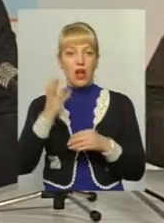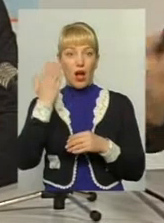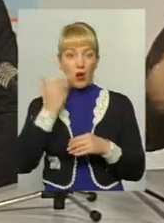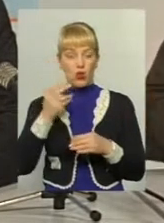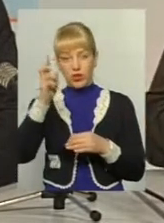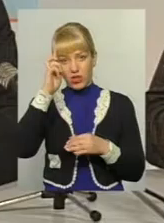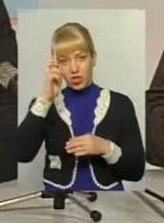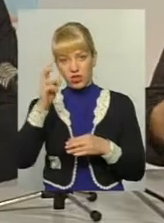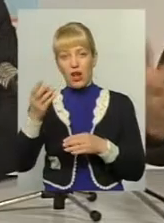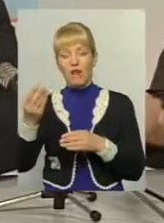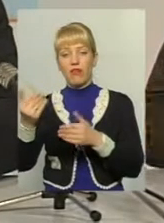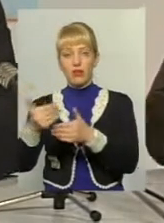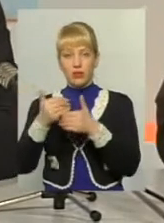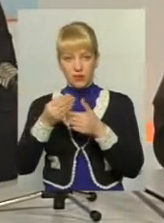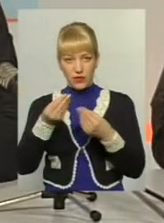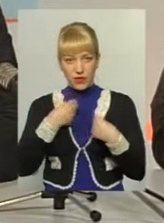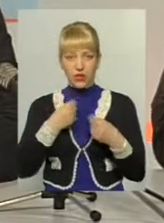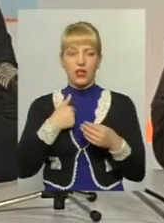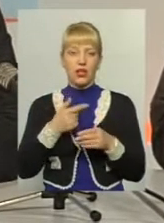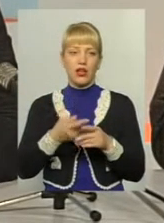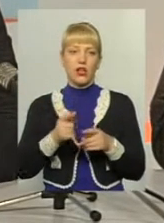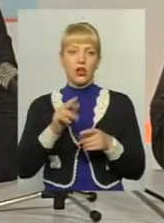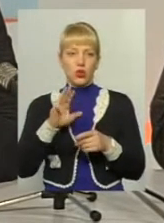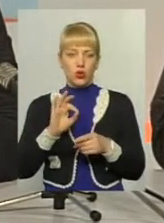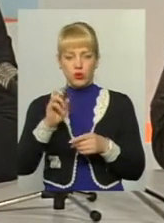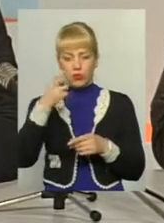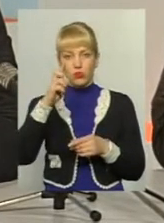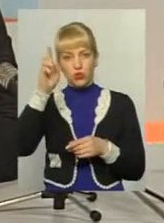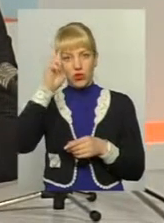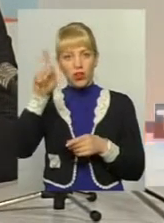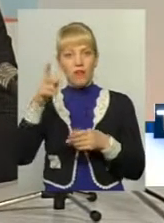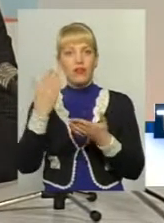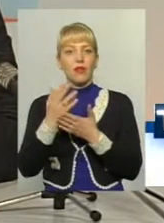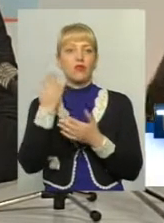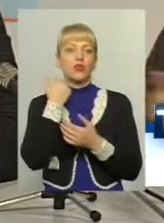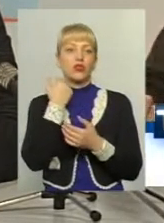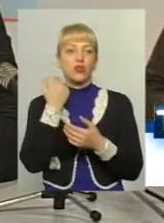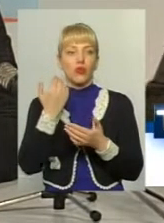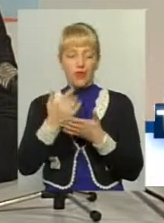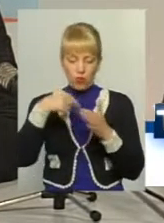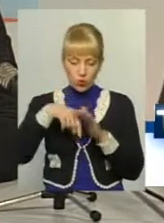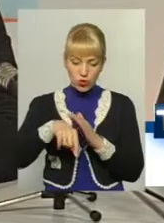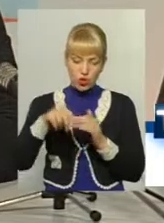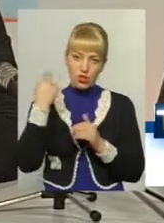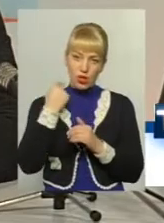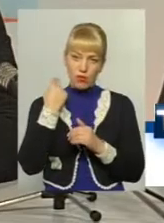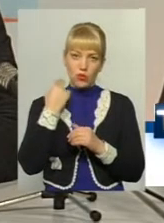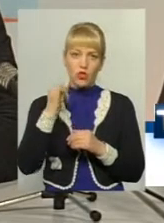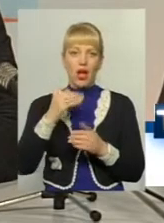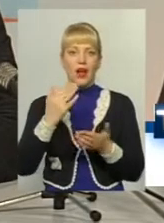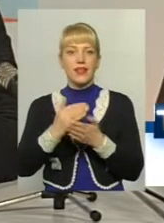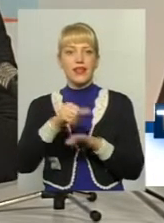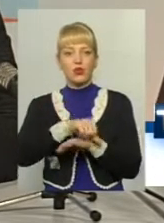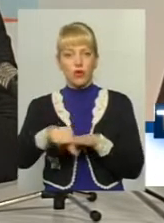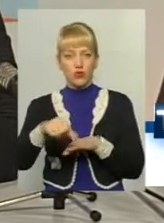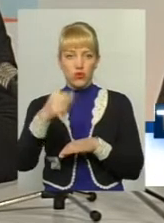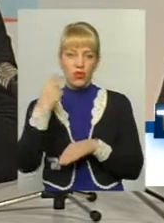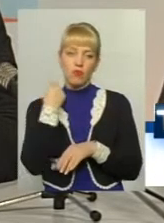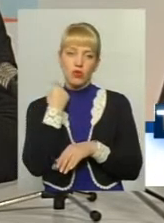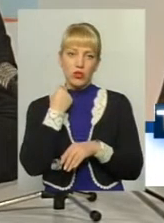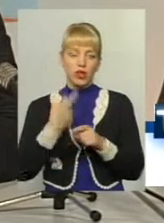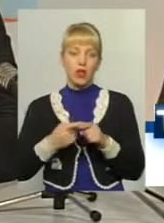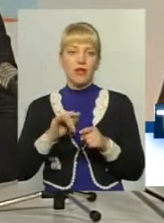не працювати, чи сміття не вивозити. Щоб оплачували люди поки що до відшкодування субсидії, до того, як прийдуть кошти,